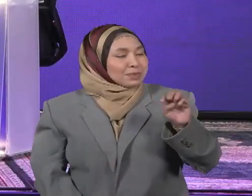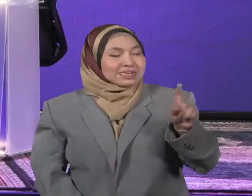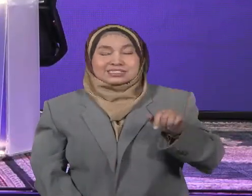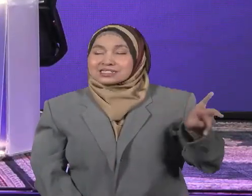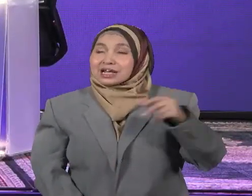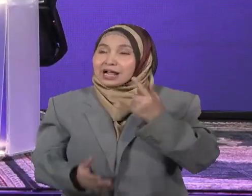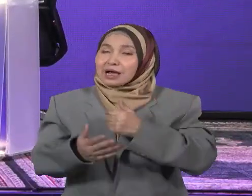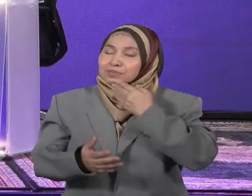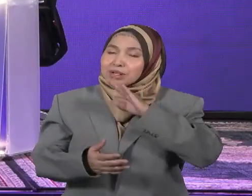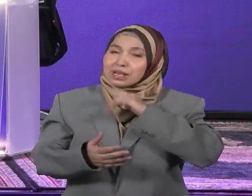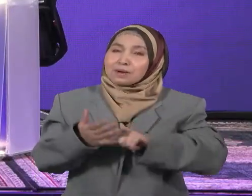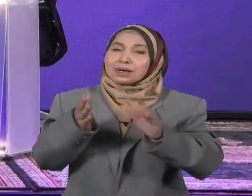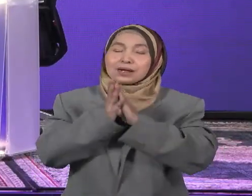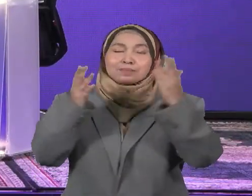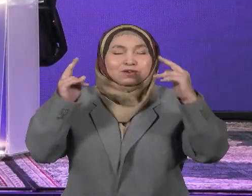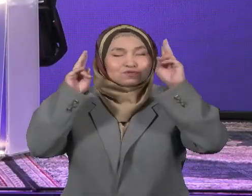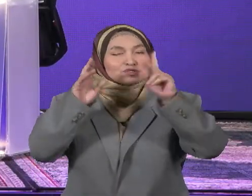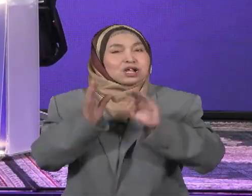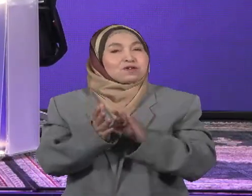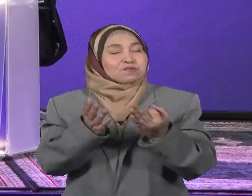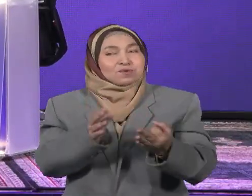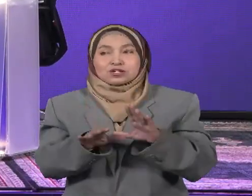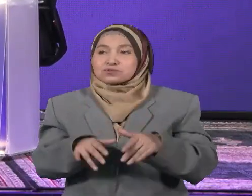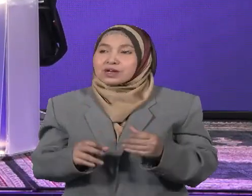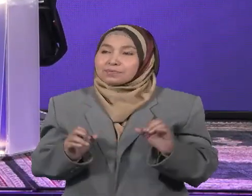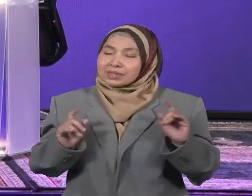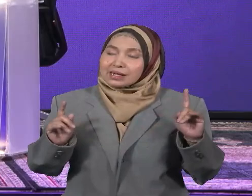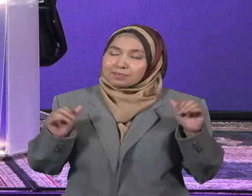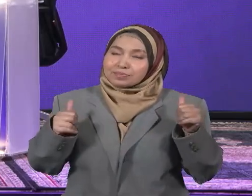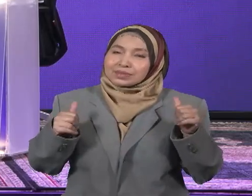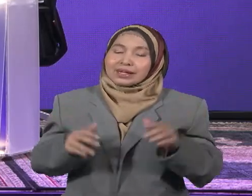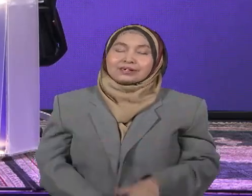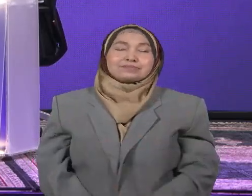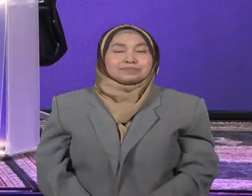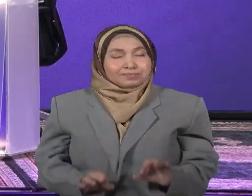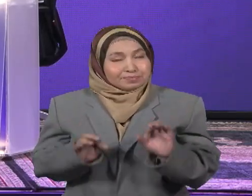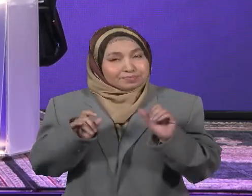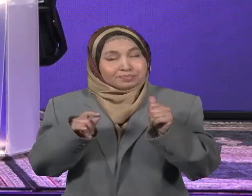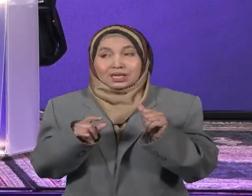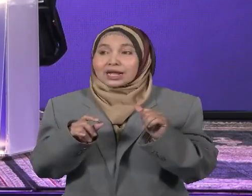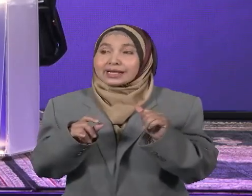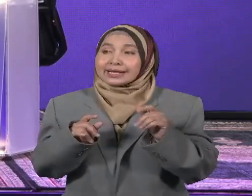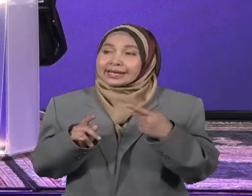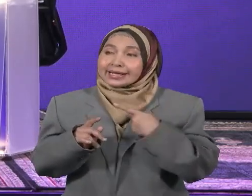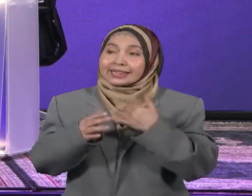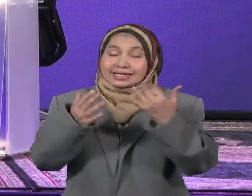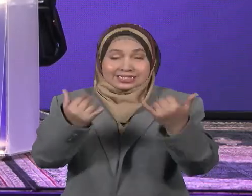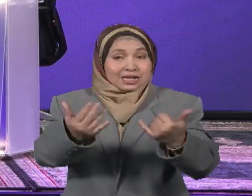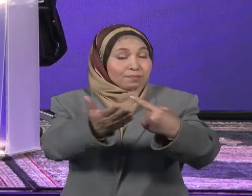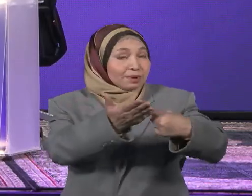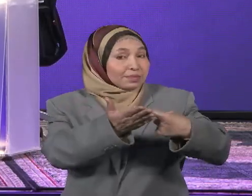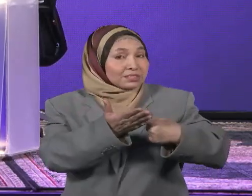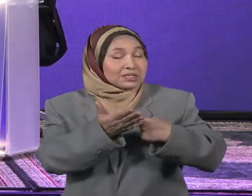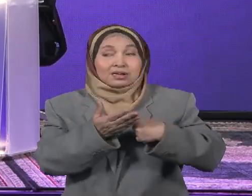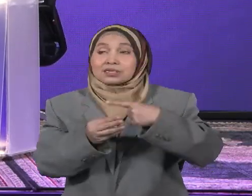Fadil Safas. Sihat Ustaz ya? Sihat Safas dah. Alhamdulillah. Purple. Green ya. Hijau. Kita Safas sekarang ni bicara tentang